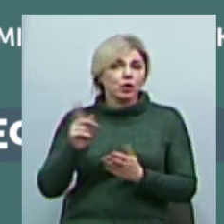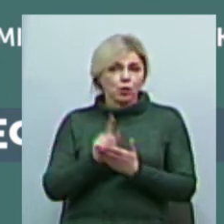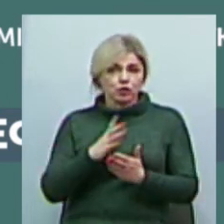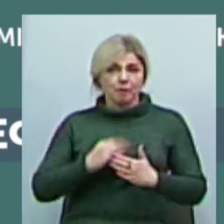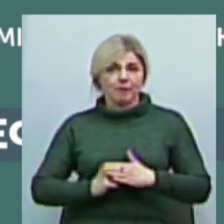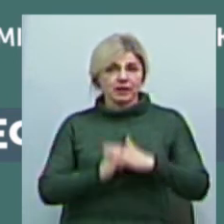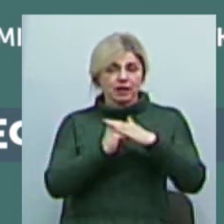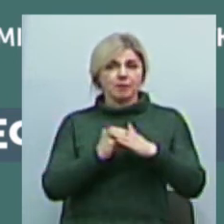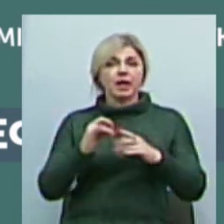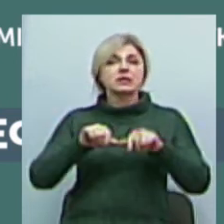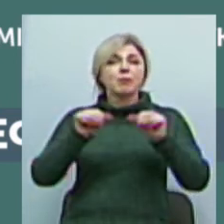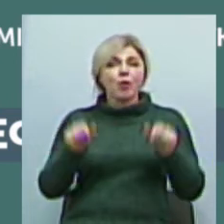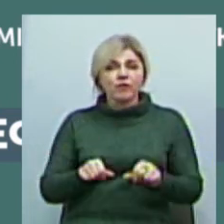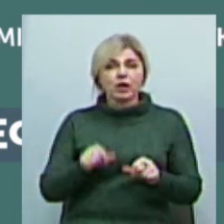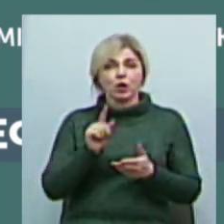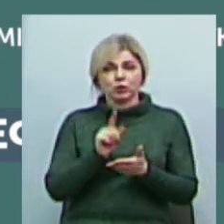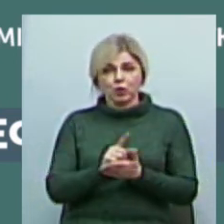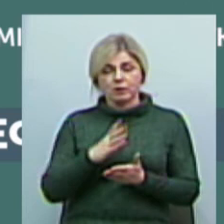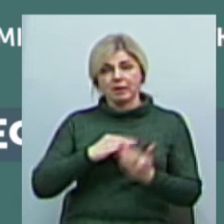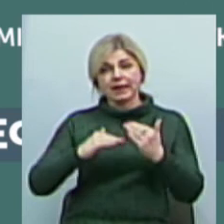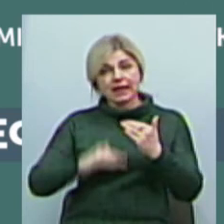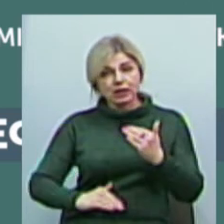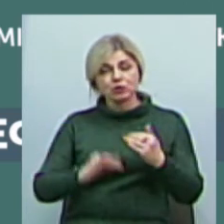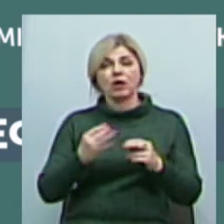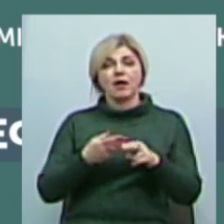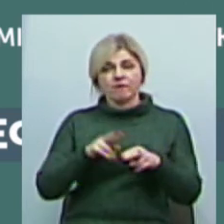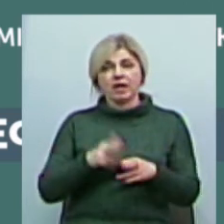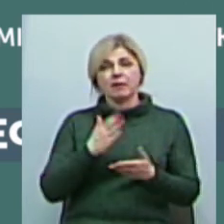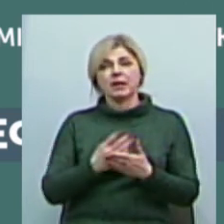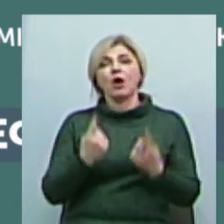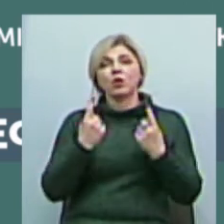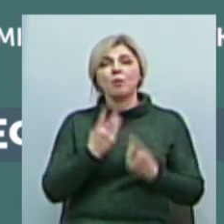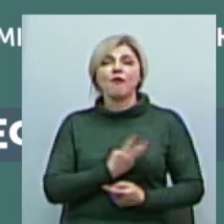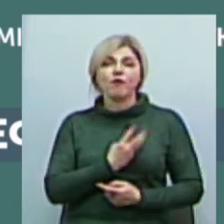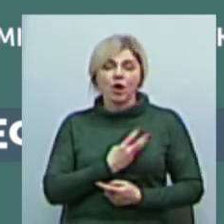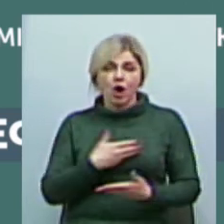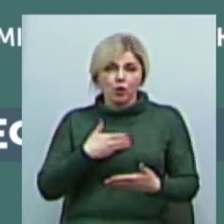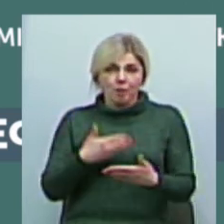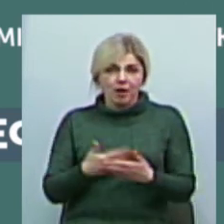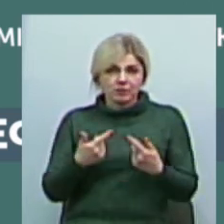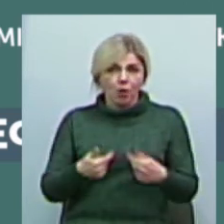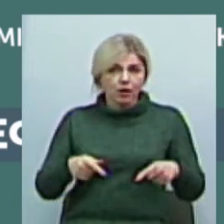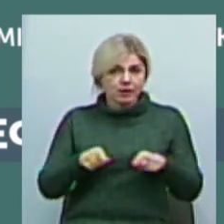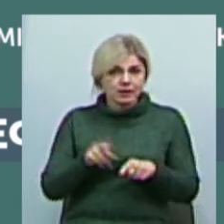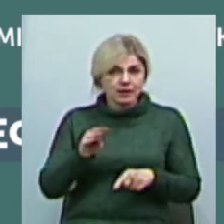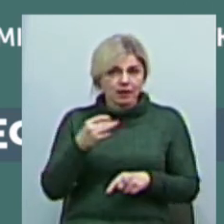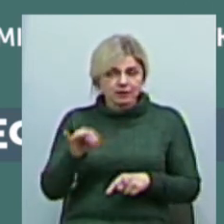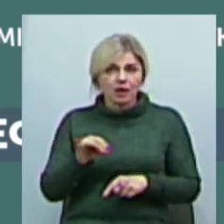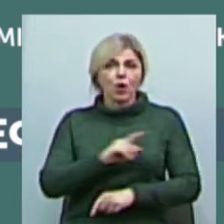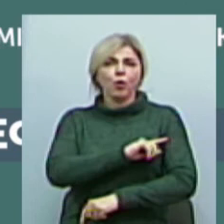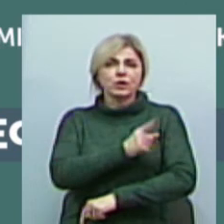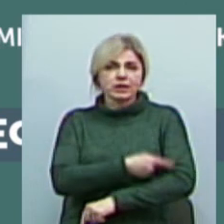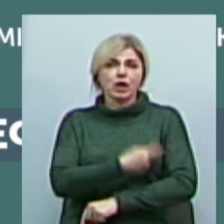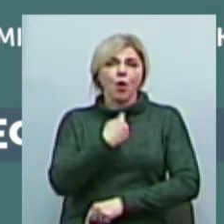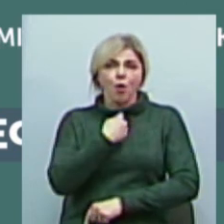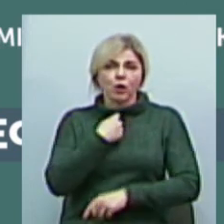і навіть сформований запит має бути знизу, і в цьому є велика роль громадських організацій, підсилювати голос